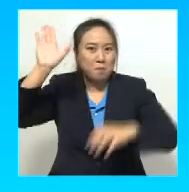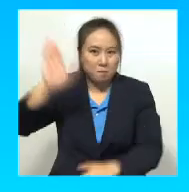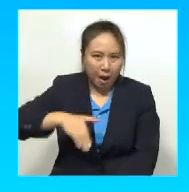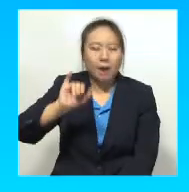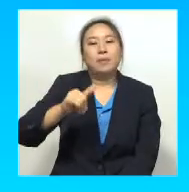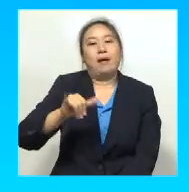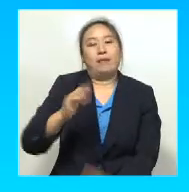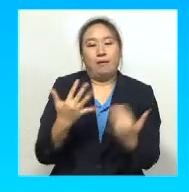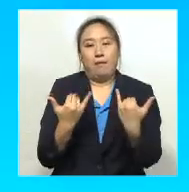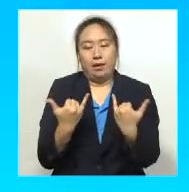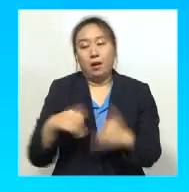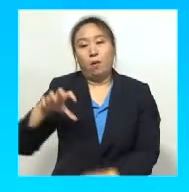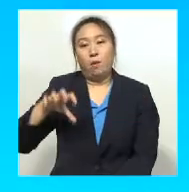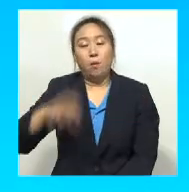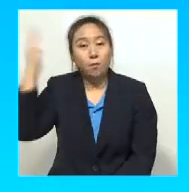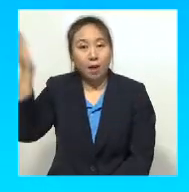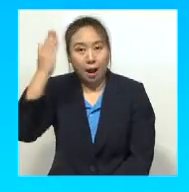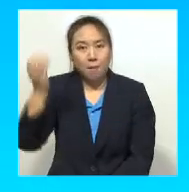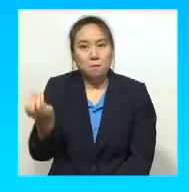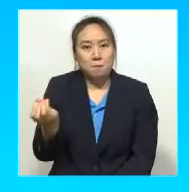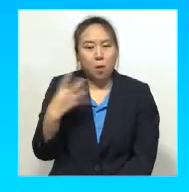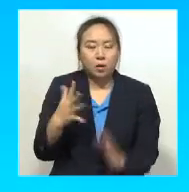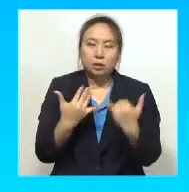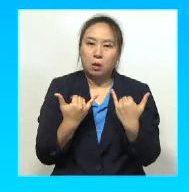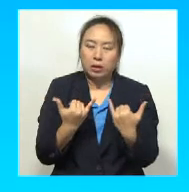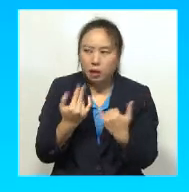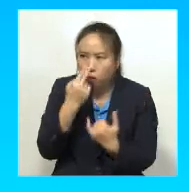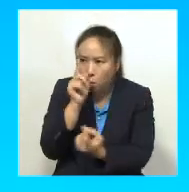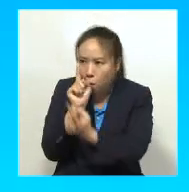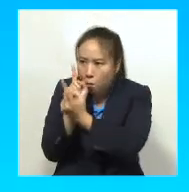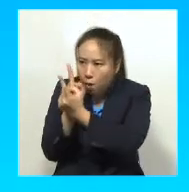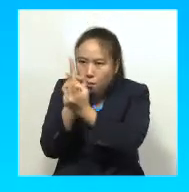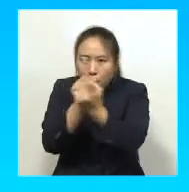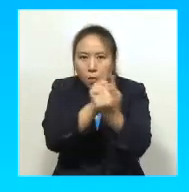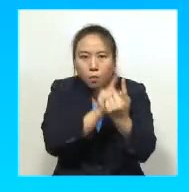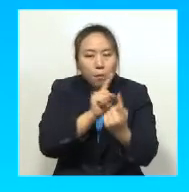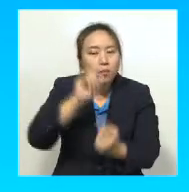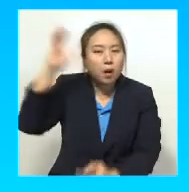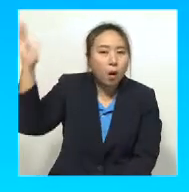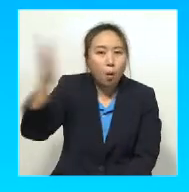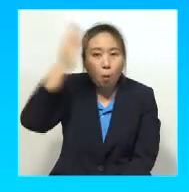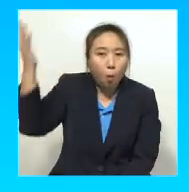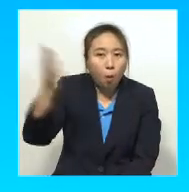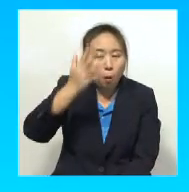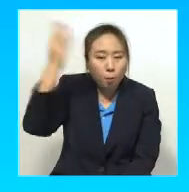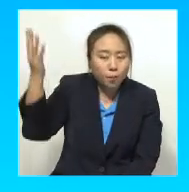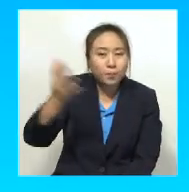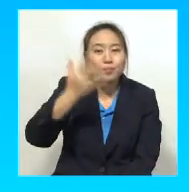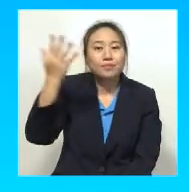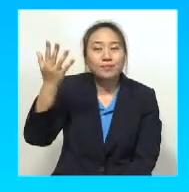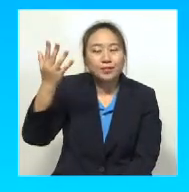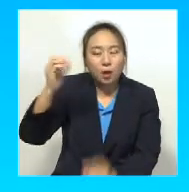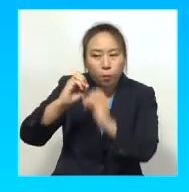นี้ทางกรมอุตุนิยมวิทยาแจ้งว่ายังไม่มีการตรวจพบเรื่องของลมมรสุมที่เป็น